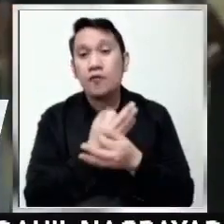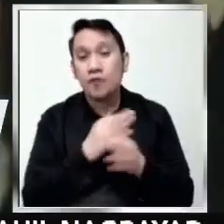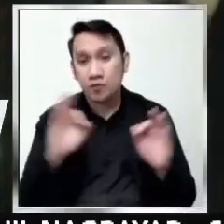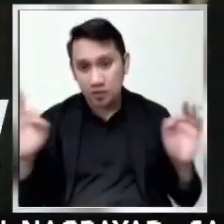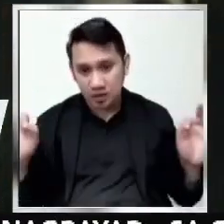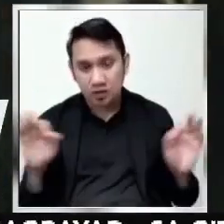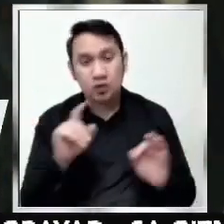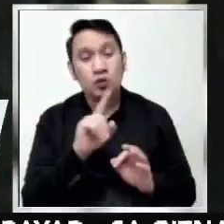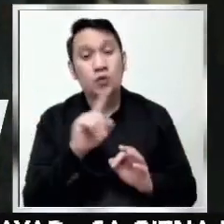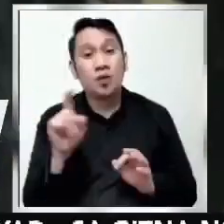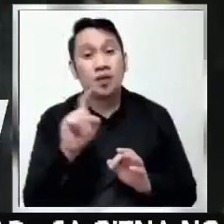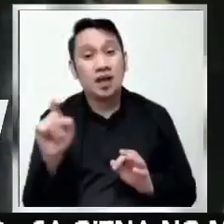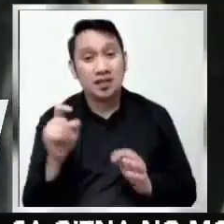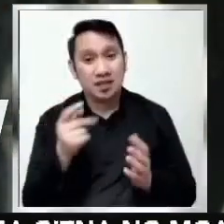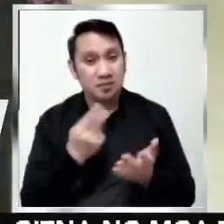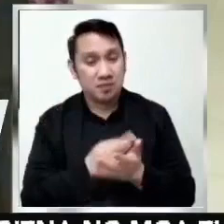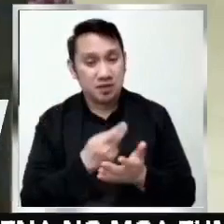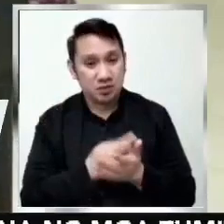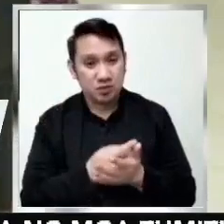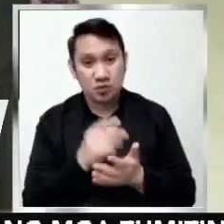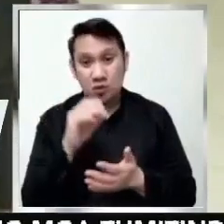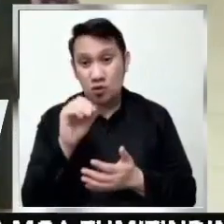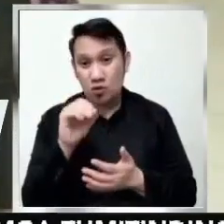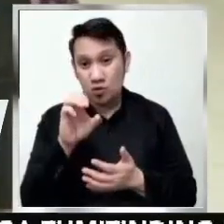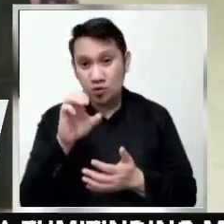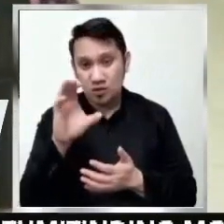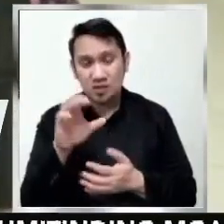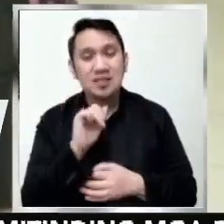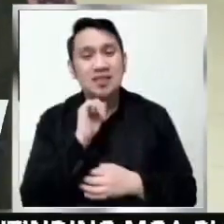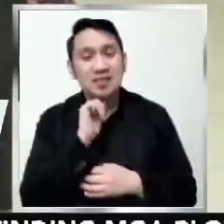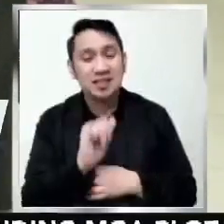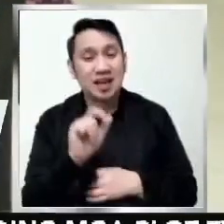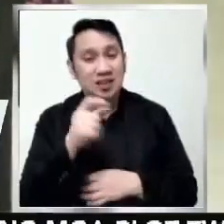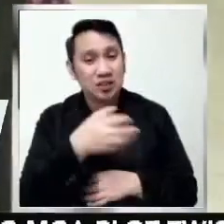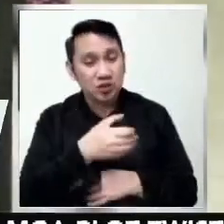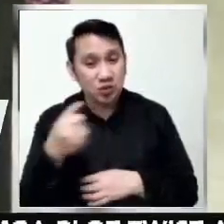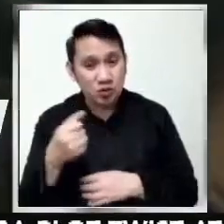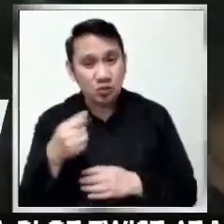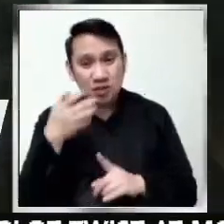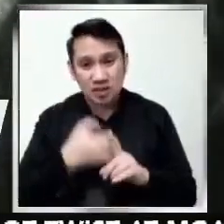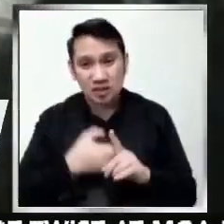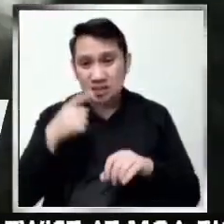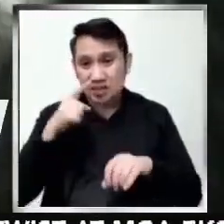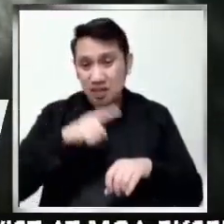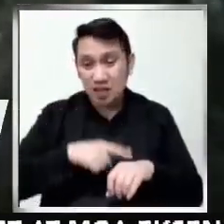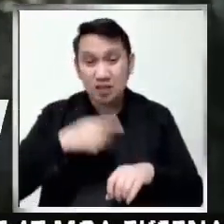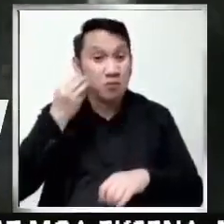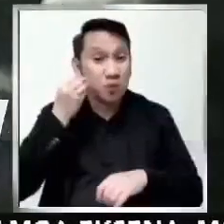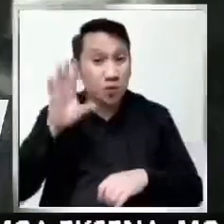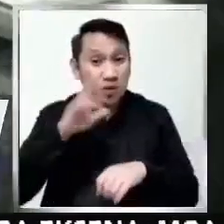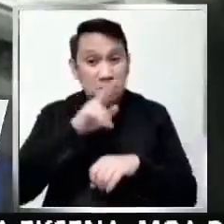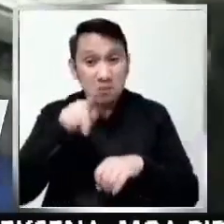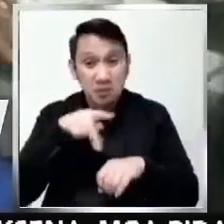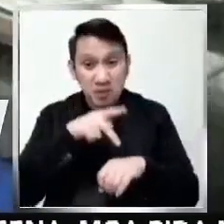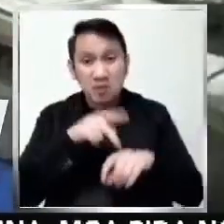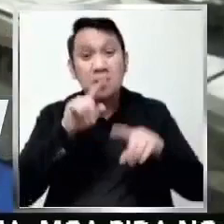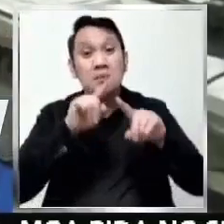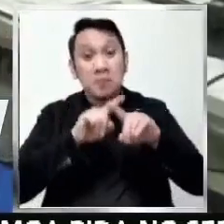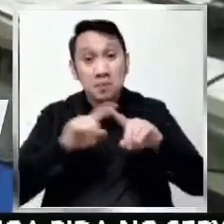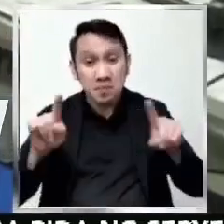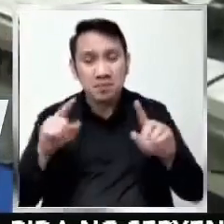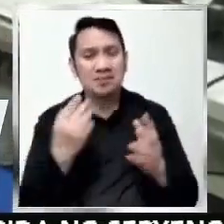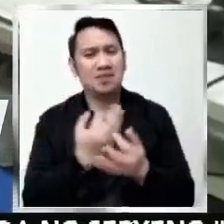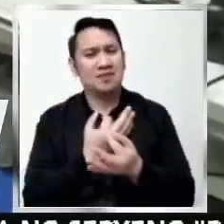OEC, na hindi raw dapat kailangan kunin kada uwi sa Pilipinas. Pero kapag nalibre na ang OEC ng